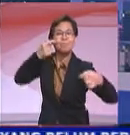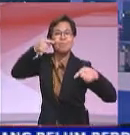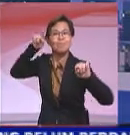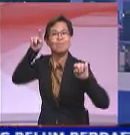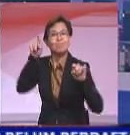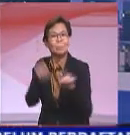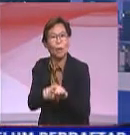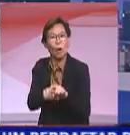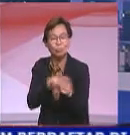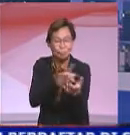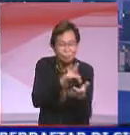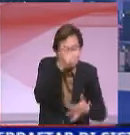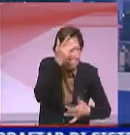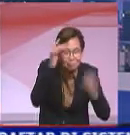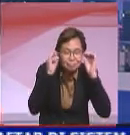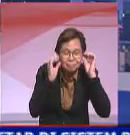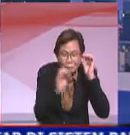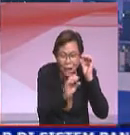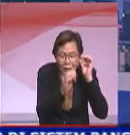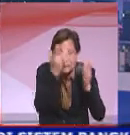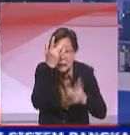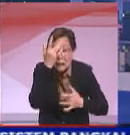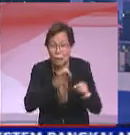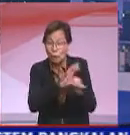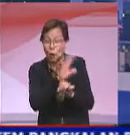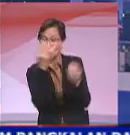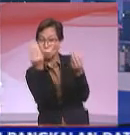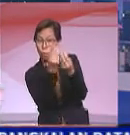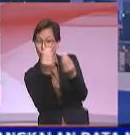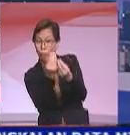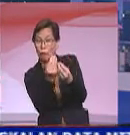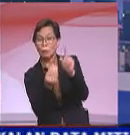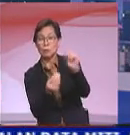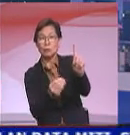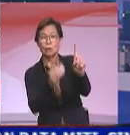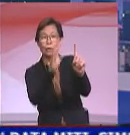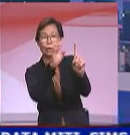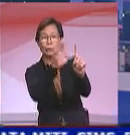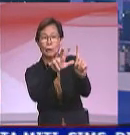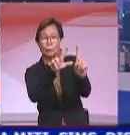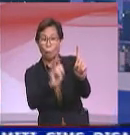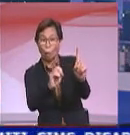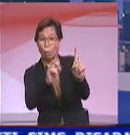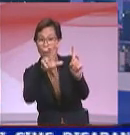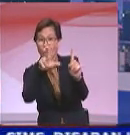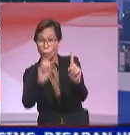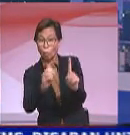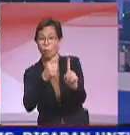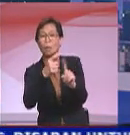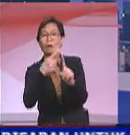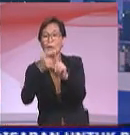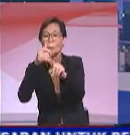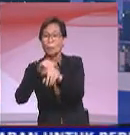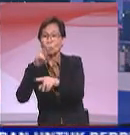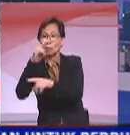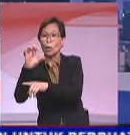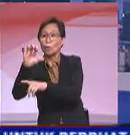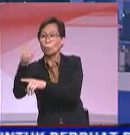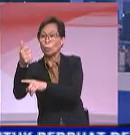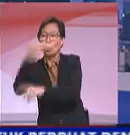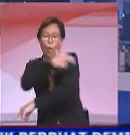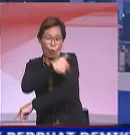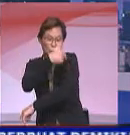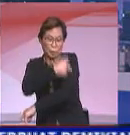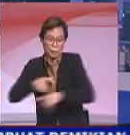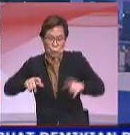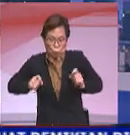persetujuan untuk merawat pesakit COVID-19. Jumlah itu membabitkan 130 daripada 210 buah